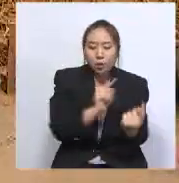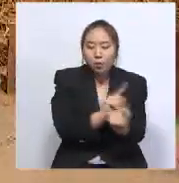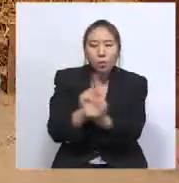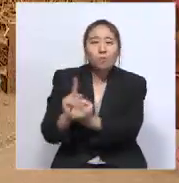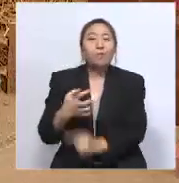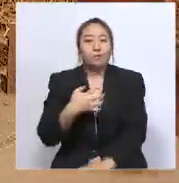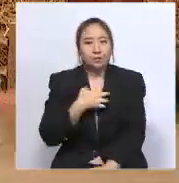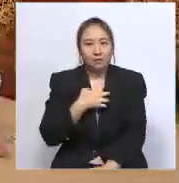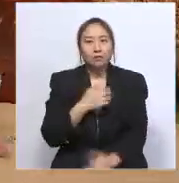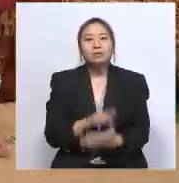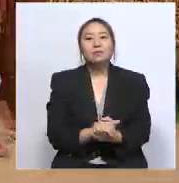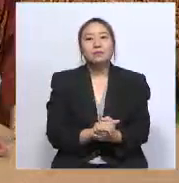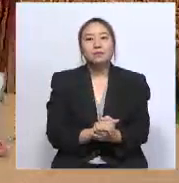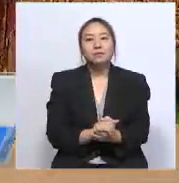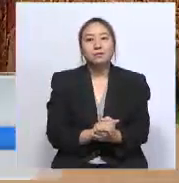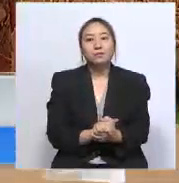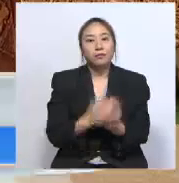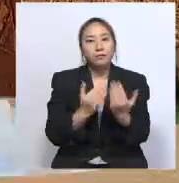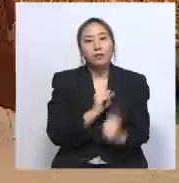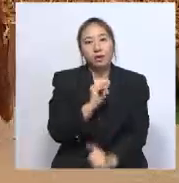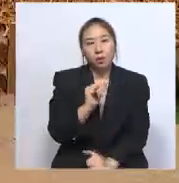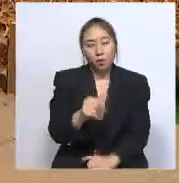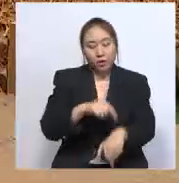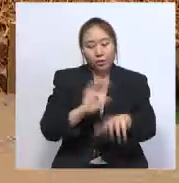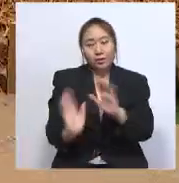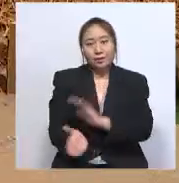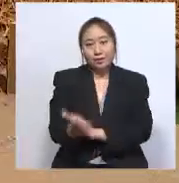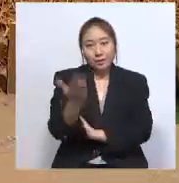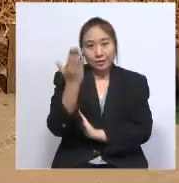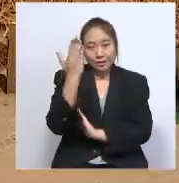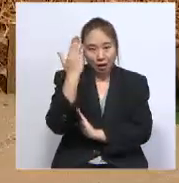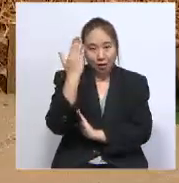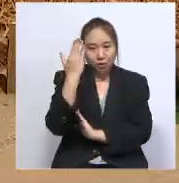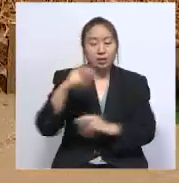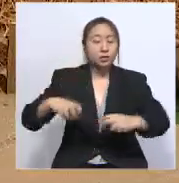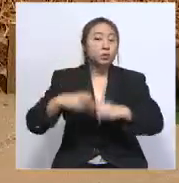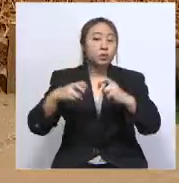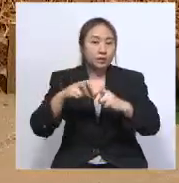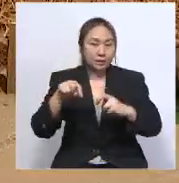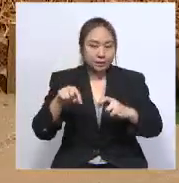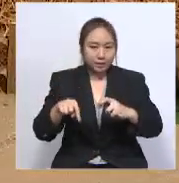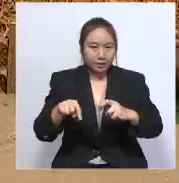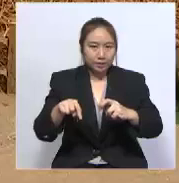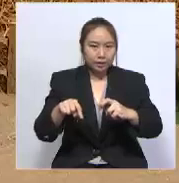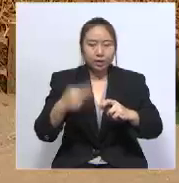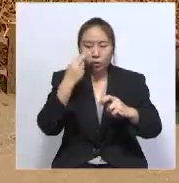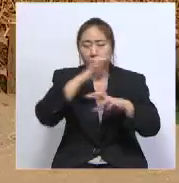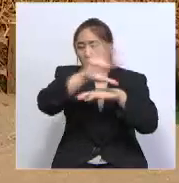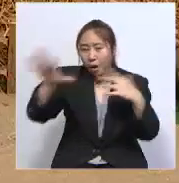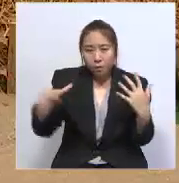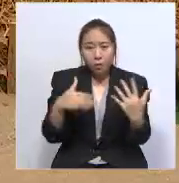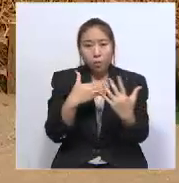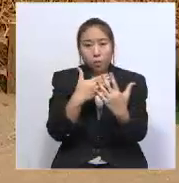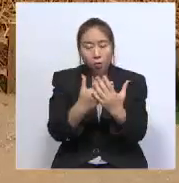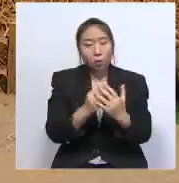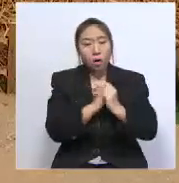ชาชนที่อยู่ในพื้นที่แห่งนี้ค่ะซึ่งการลงพื้นที่ตั้งแต่ช่วงเช้าที่ผ่านมาที่จังหวัดสุรินทร์ค่ะก็ถือว่าภาพรวมบรรยากาศนอก